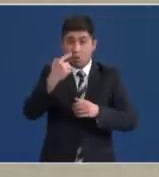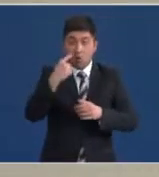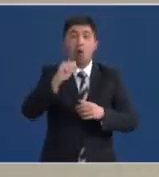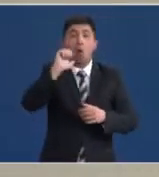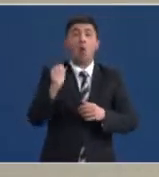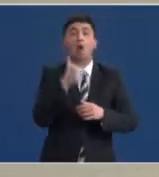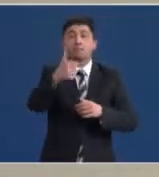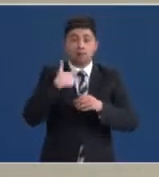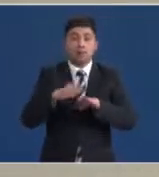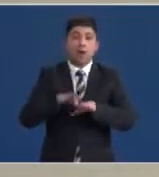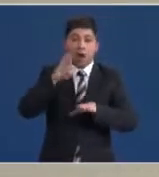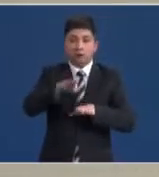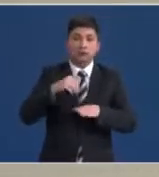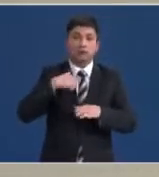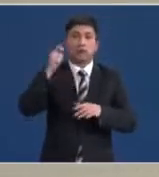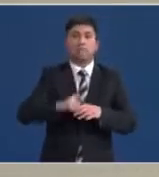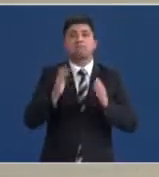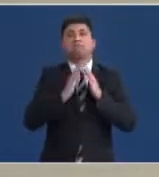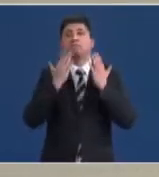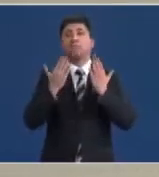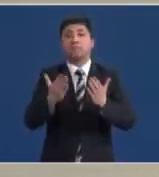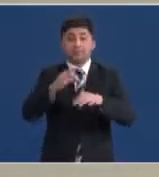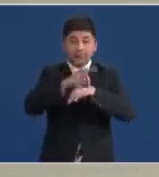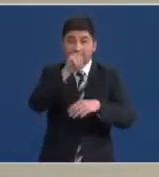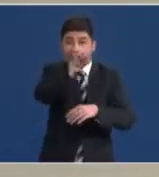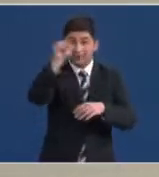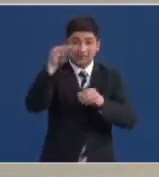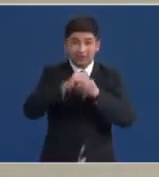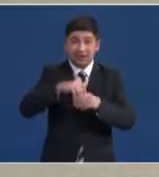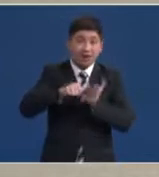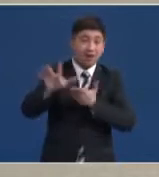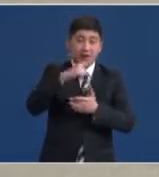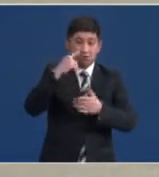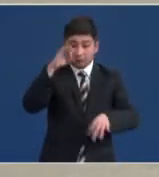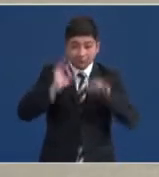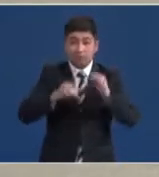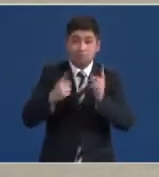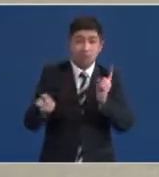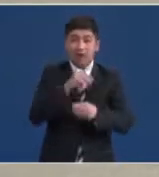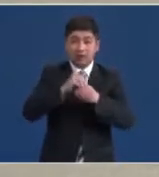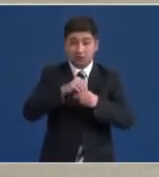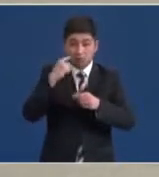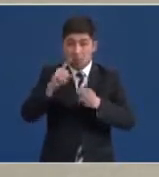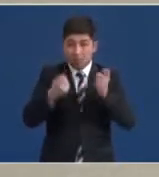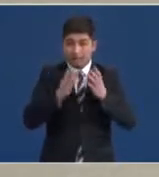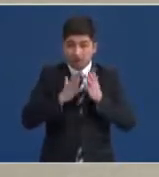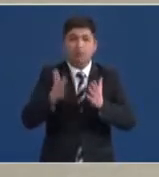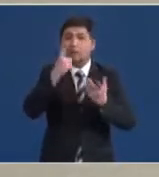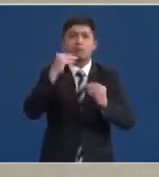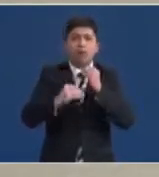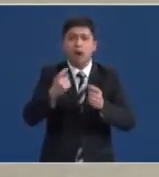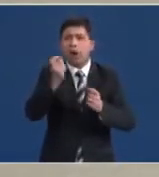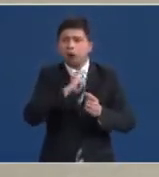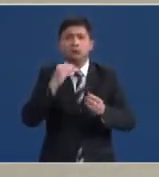önemli bir eşi daha açtık hastanelerimizde teşhis ve tedavi konusunda herhangi